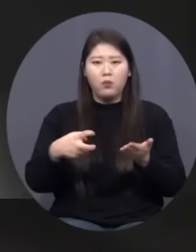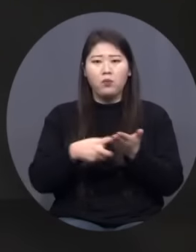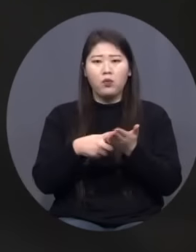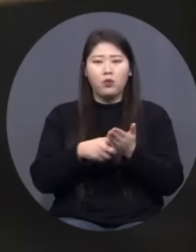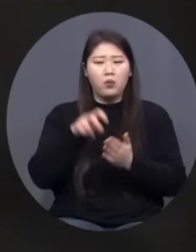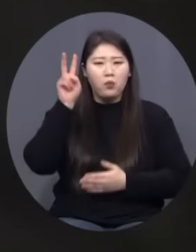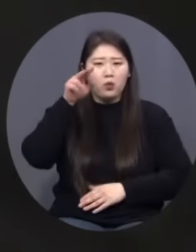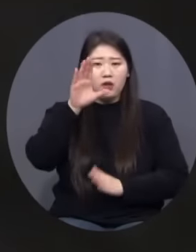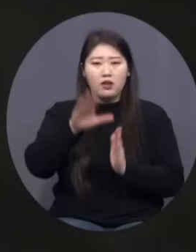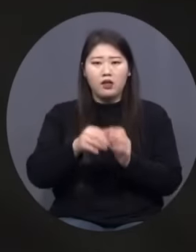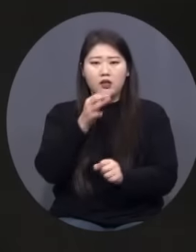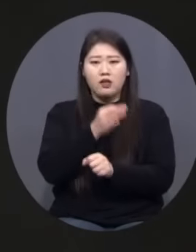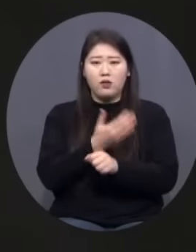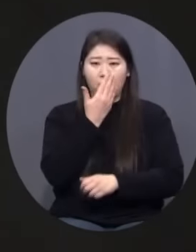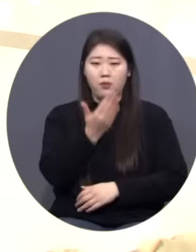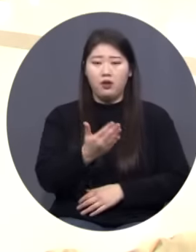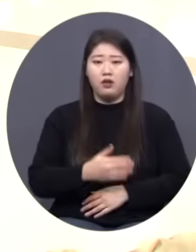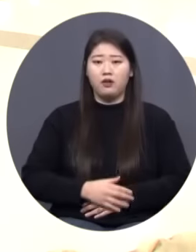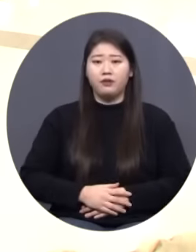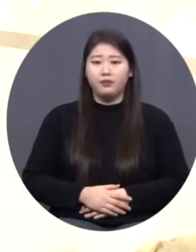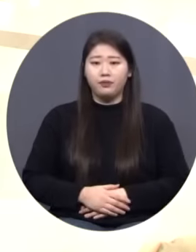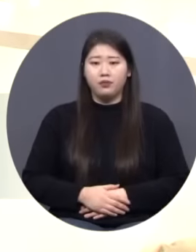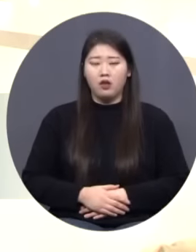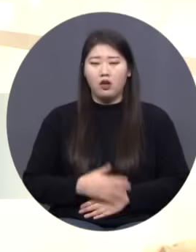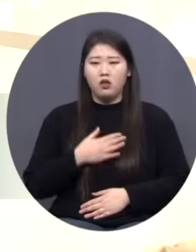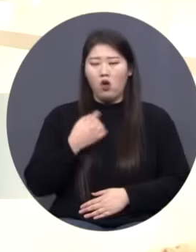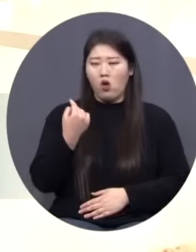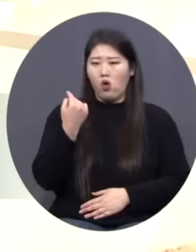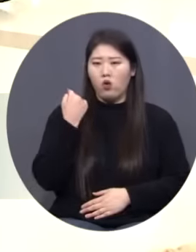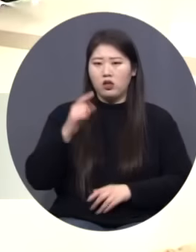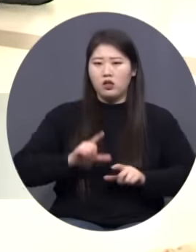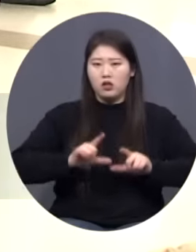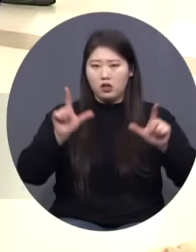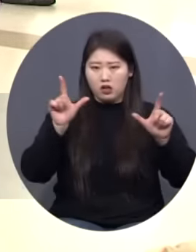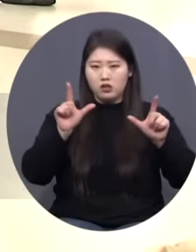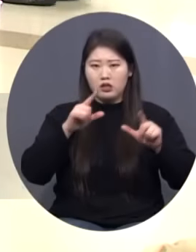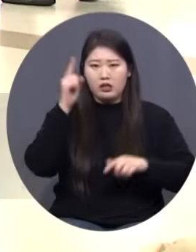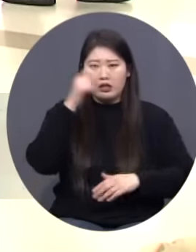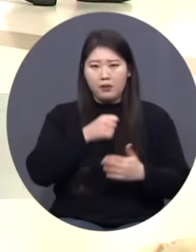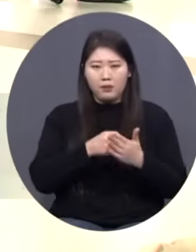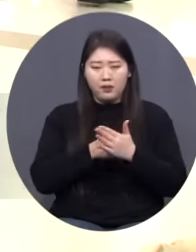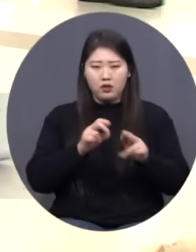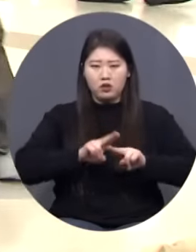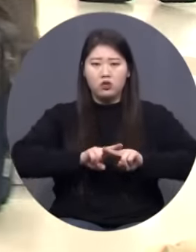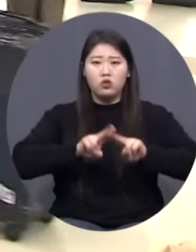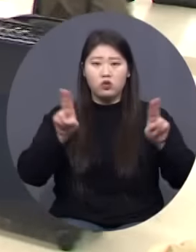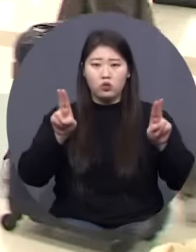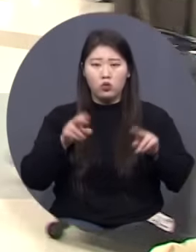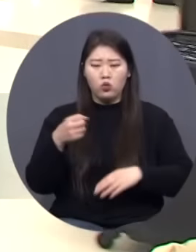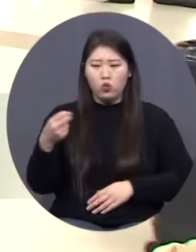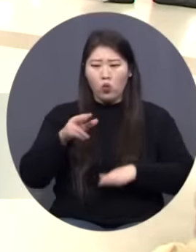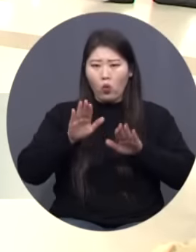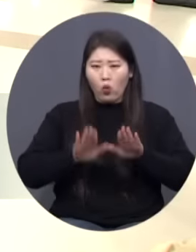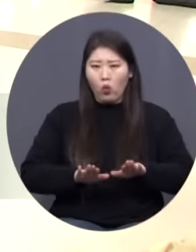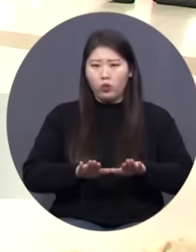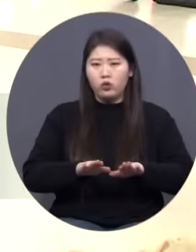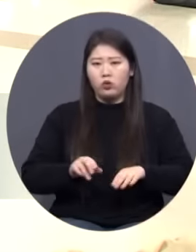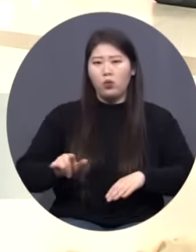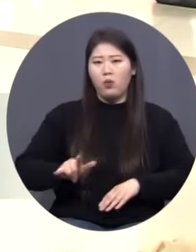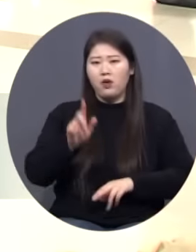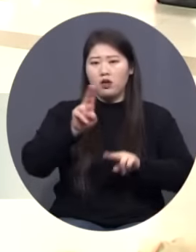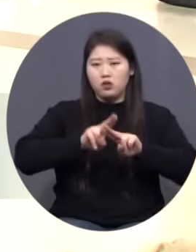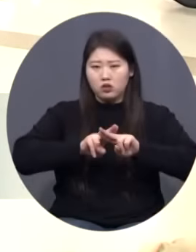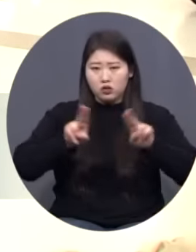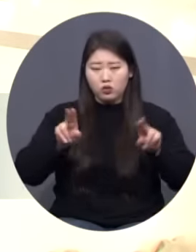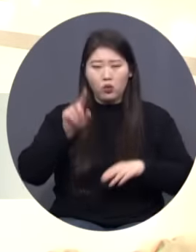있는 상황입니다. 어제 기상 악화로 결항돼가지고 오늘도 결항되고 내일도 비행기